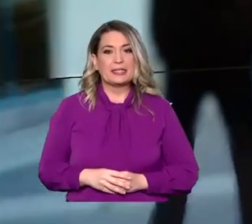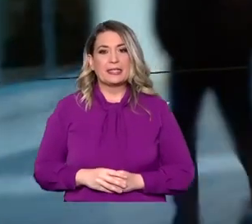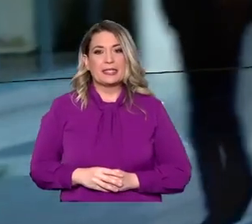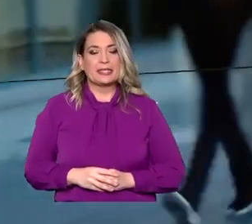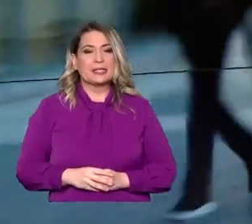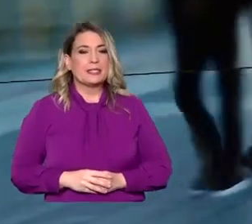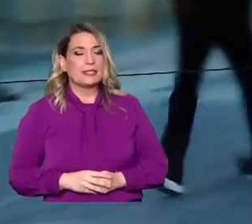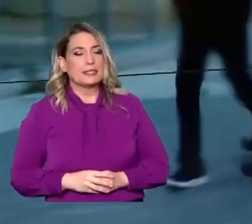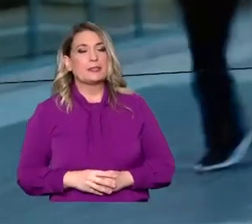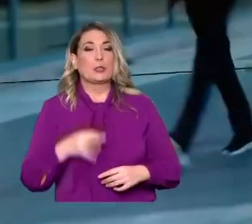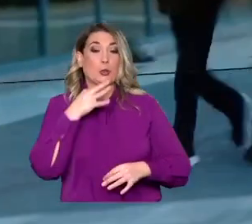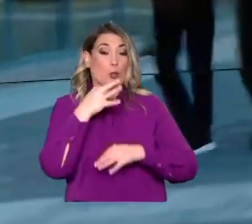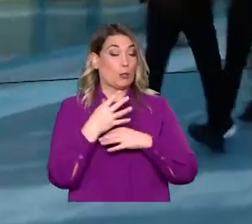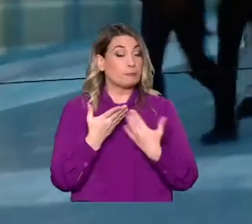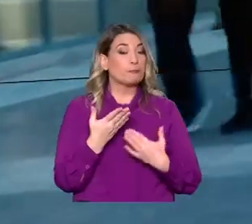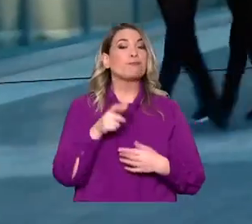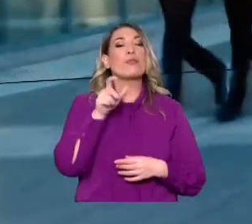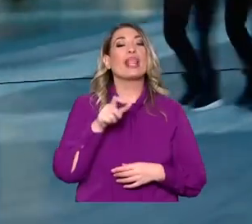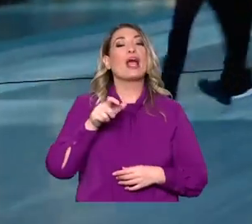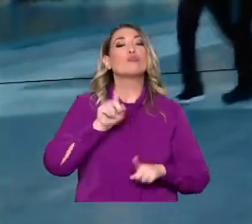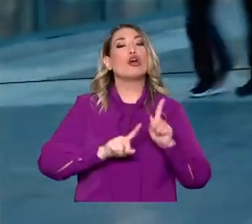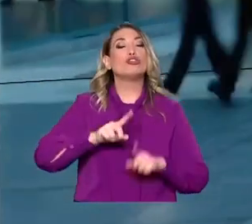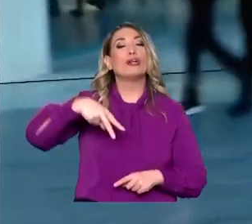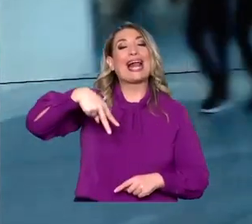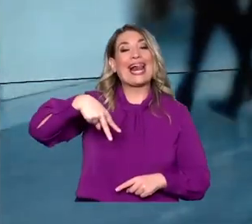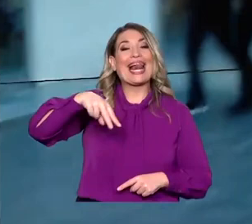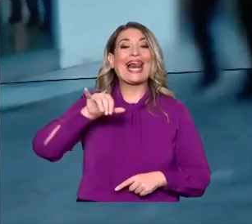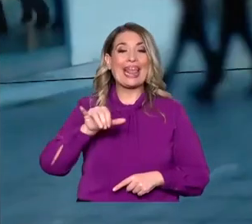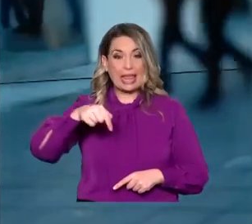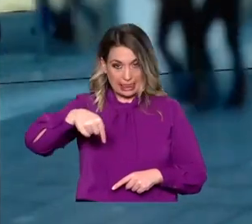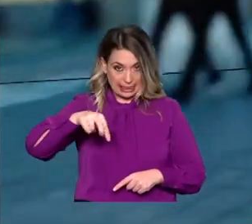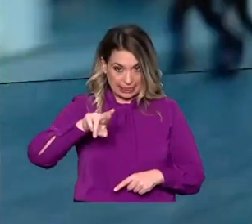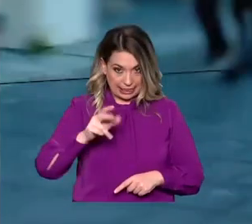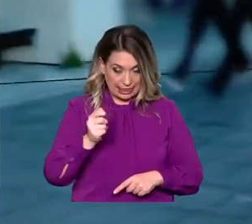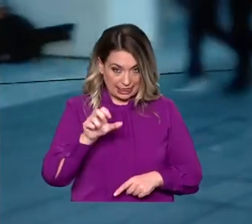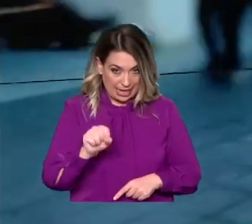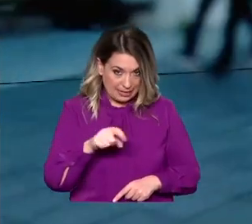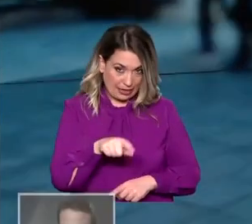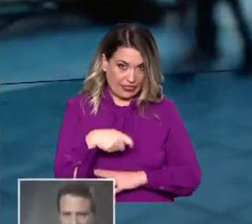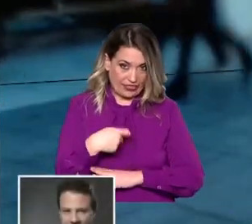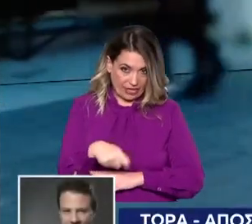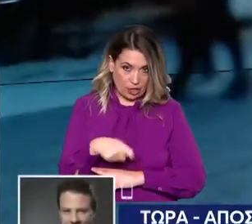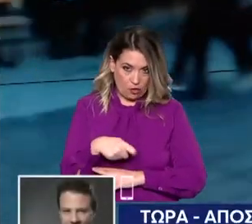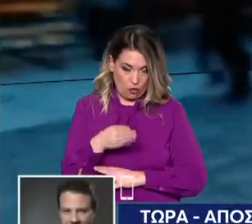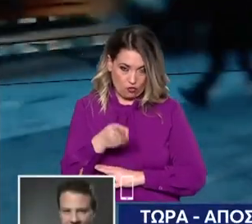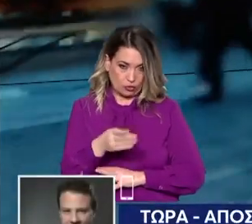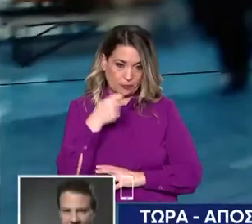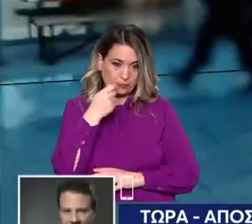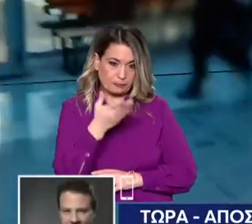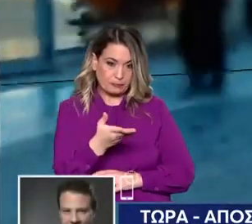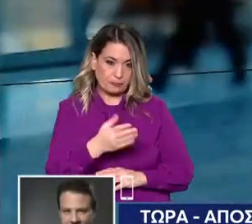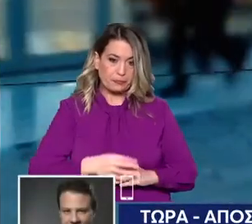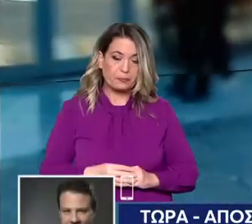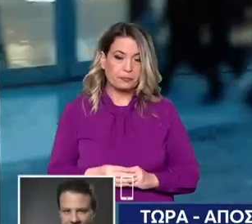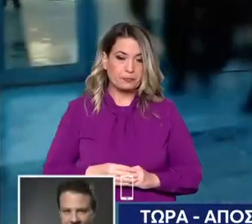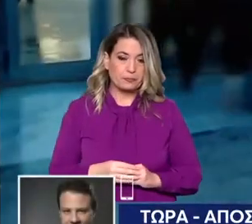δικηγόρο που βρισκόταν βέβαια σήμερα εκεί στην δίκη ως παράγον της δίκης κύριε λίτρα γεια σας γεια σας καλησπέρα πείτε μας λίγο τι